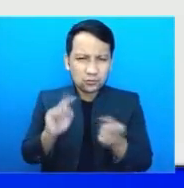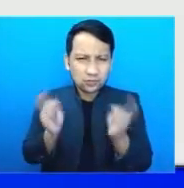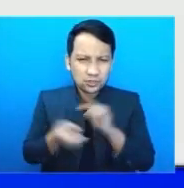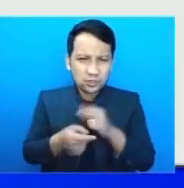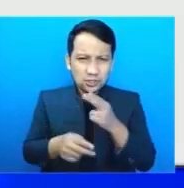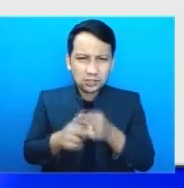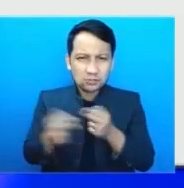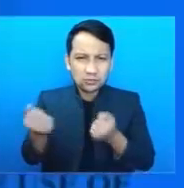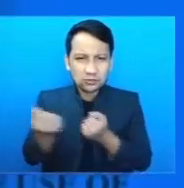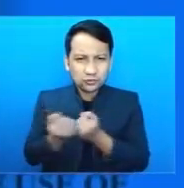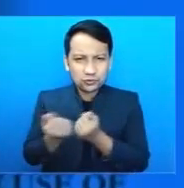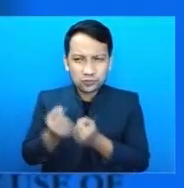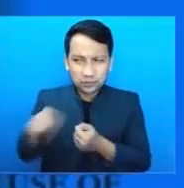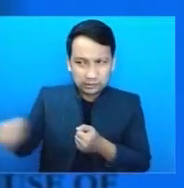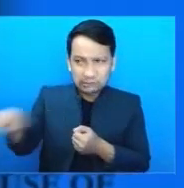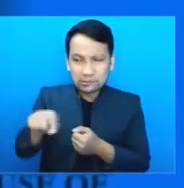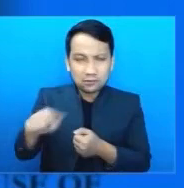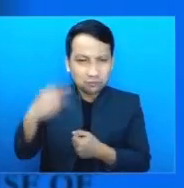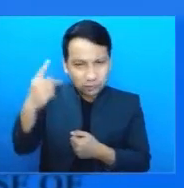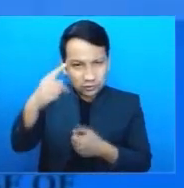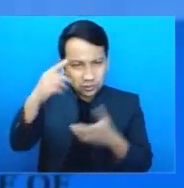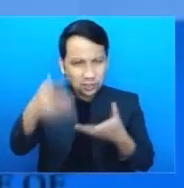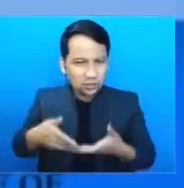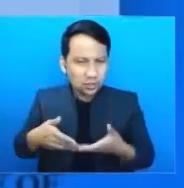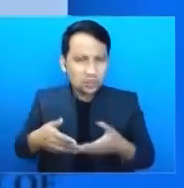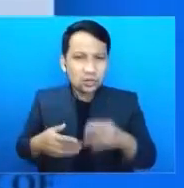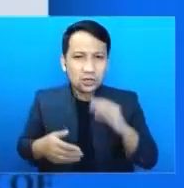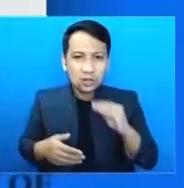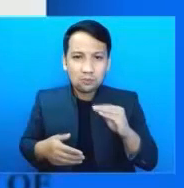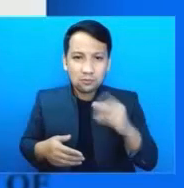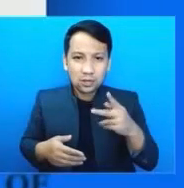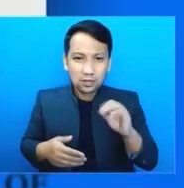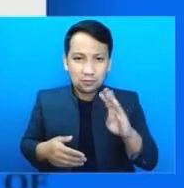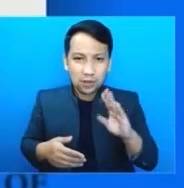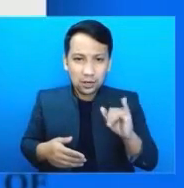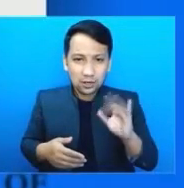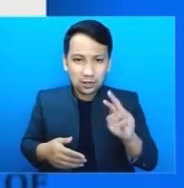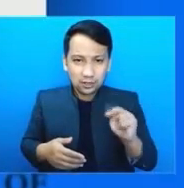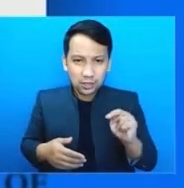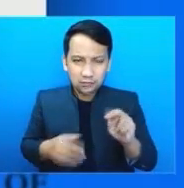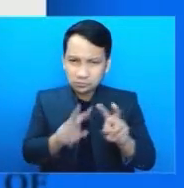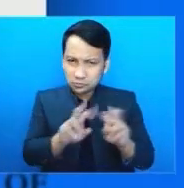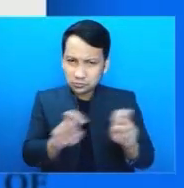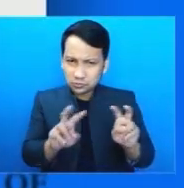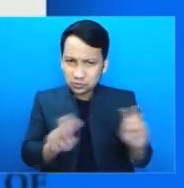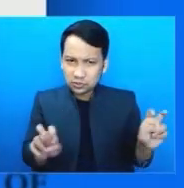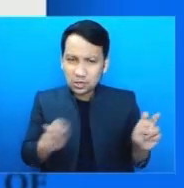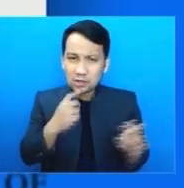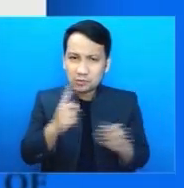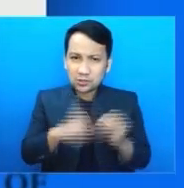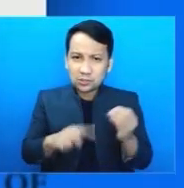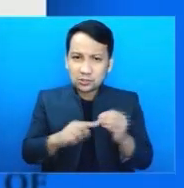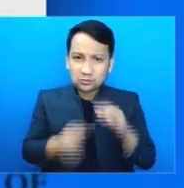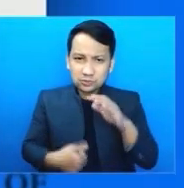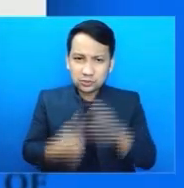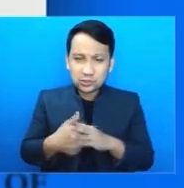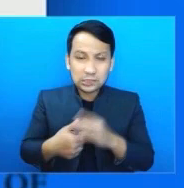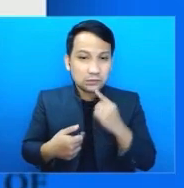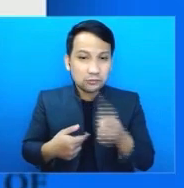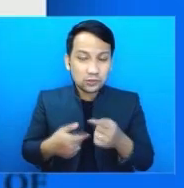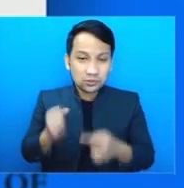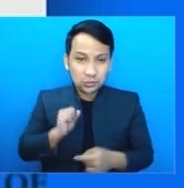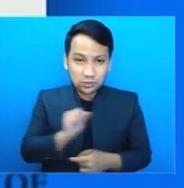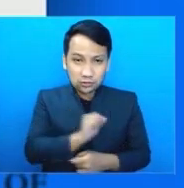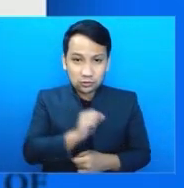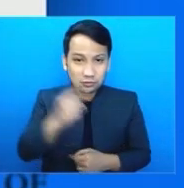ang ilang politiko. Kaya ang makabayan block sa Kamara, pinaiimbestigahan na ang isiniwalat kamakailan ni Senator Ping